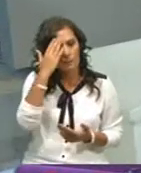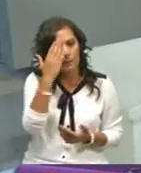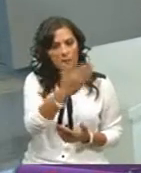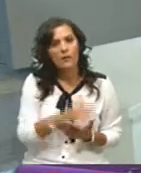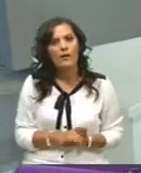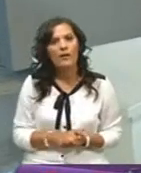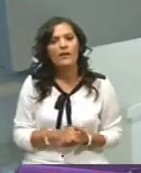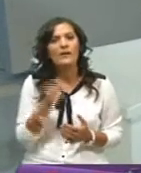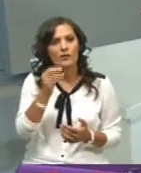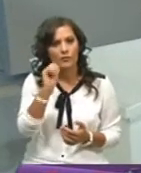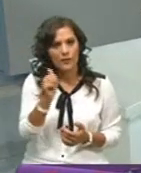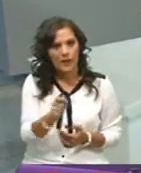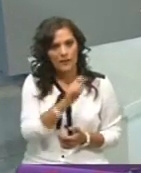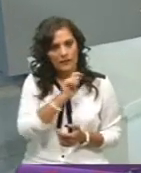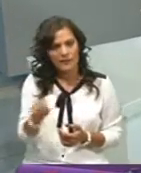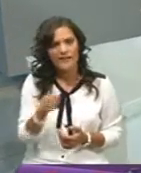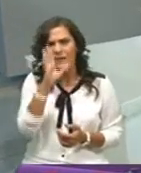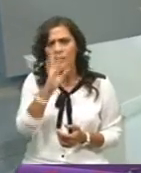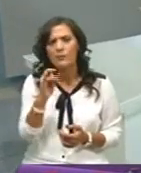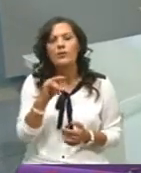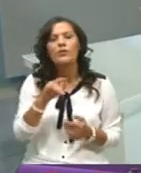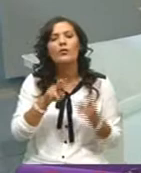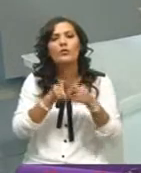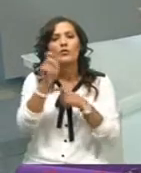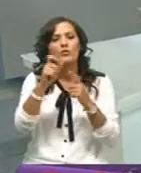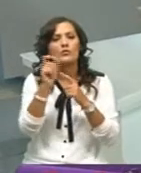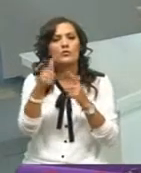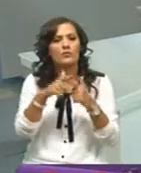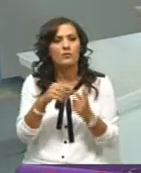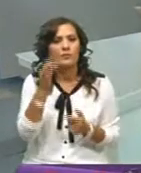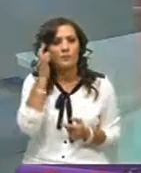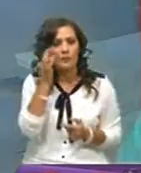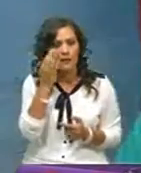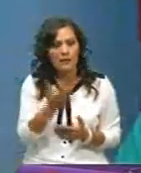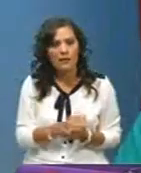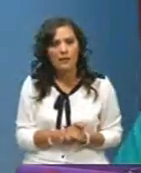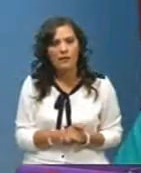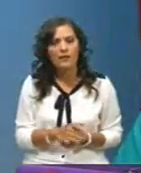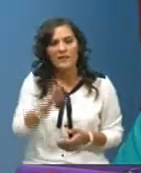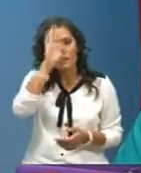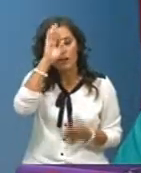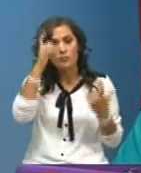Merhaba iyi günler iyi günler kiminle görüşeyim Yusuf Bey Buyrun Hoş geldiniz